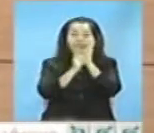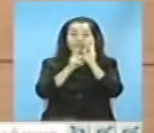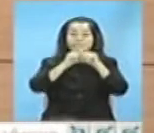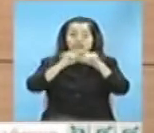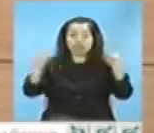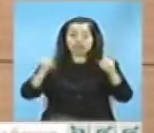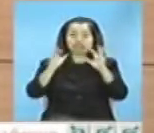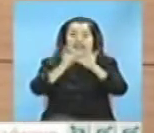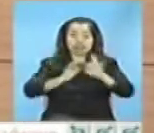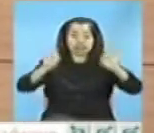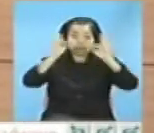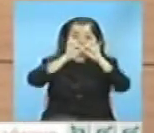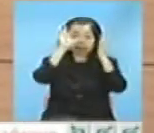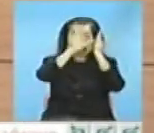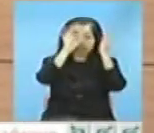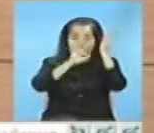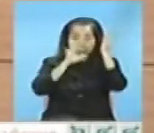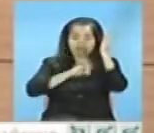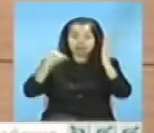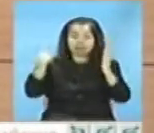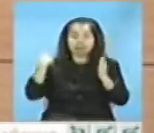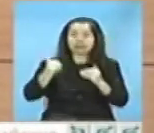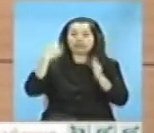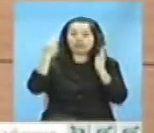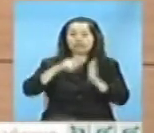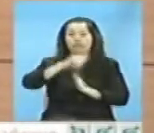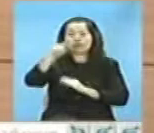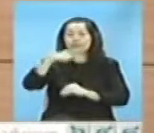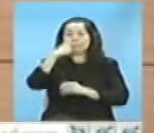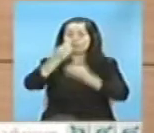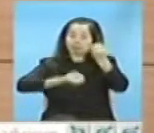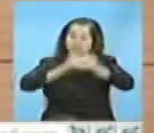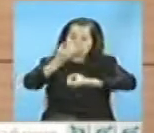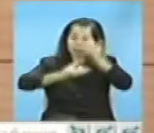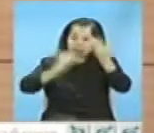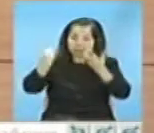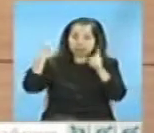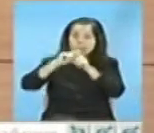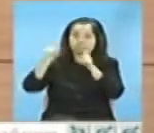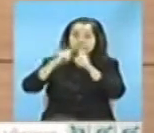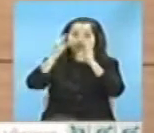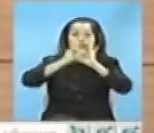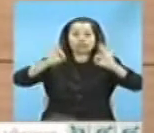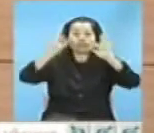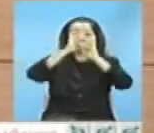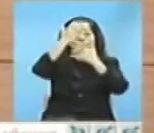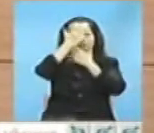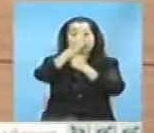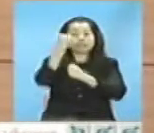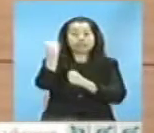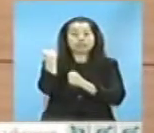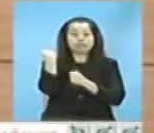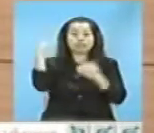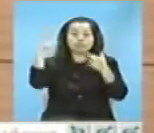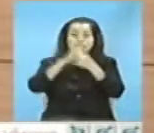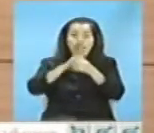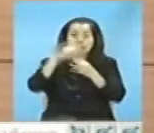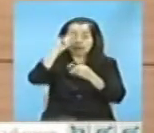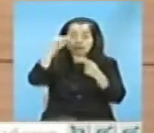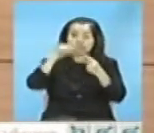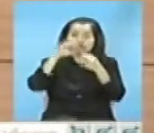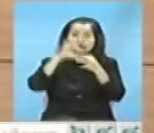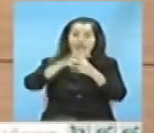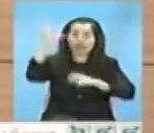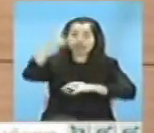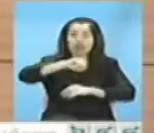รแก้นั้นเนี่ยก็มีเพื่อนสมาชิกได้ให้ข้อคิดเห็นมากมายนะครับมีประเด็นที่น่าสนใจแม้กระทั่งเรื่องของที่มาของสมาชิก